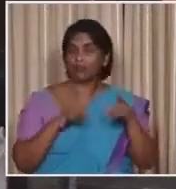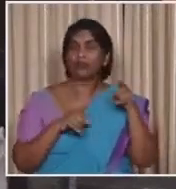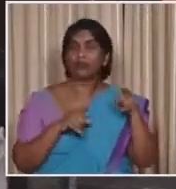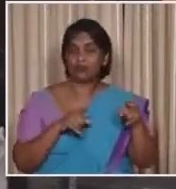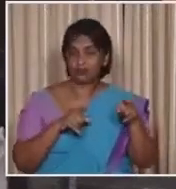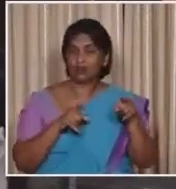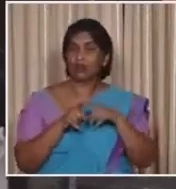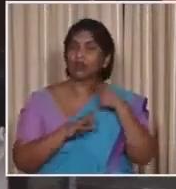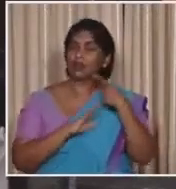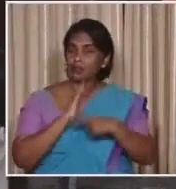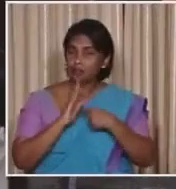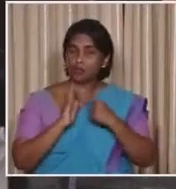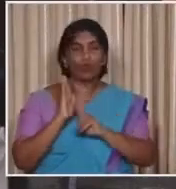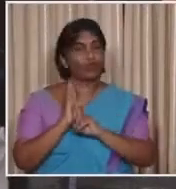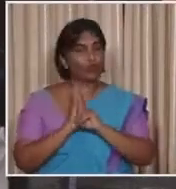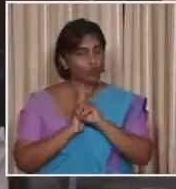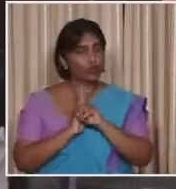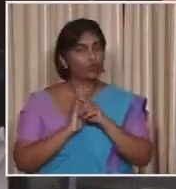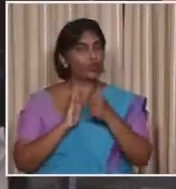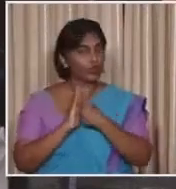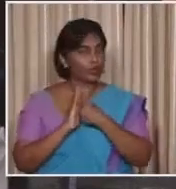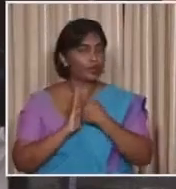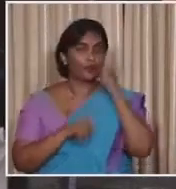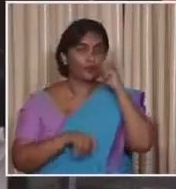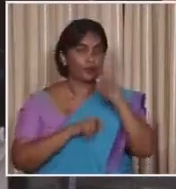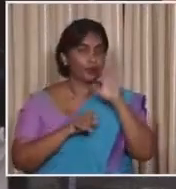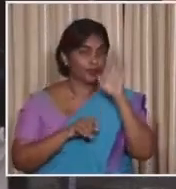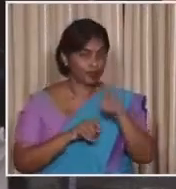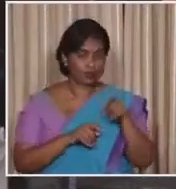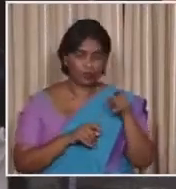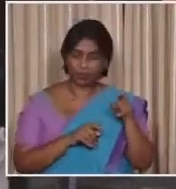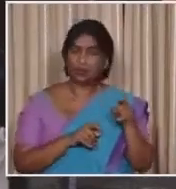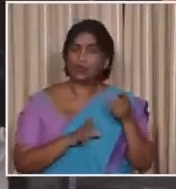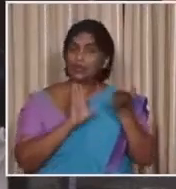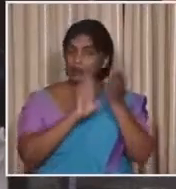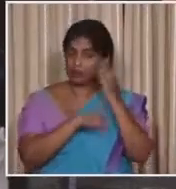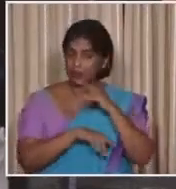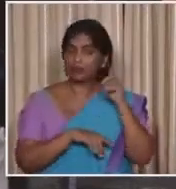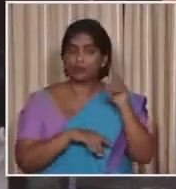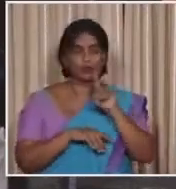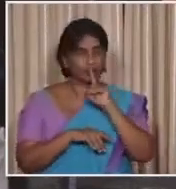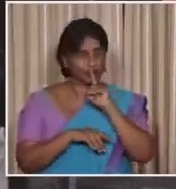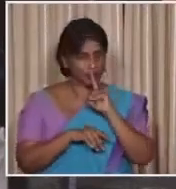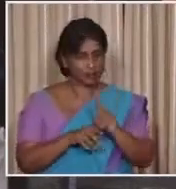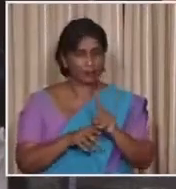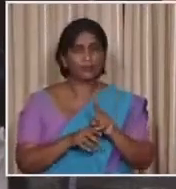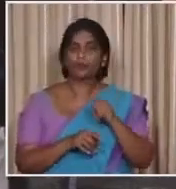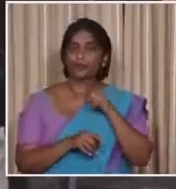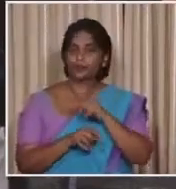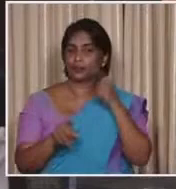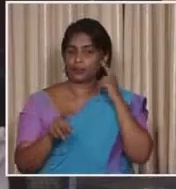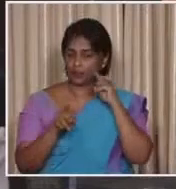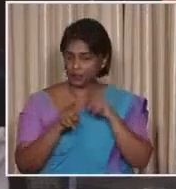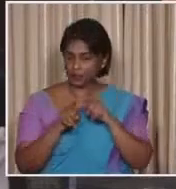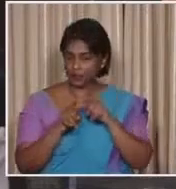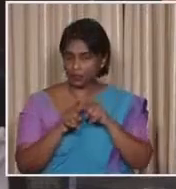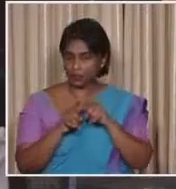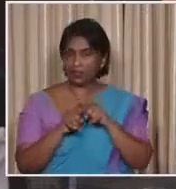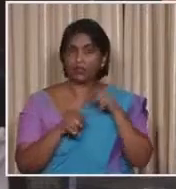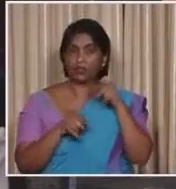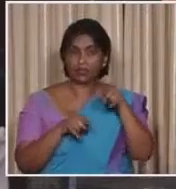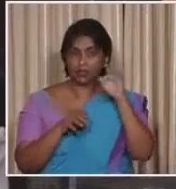நாட்டிலே வடக்கு கிழக்கிலே உருவாகுவார்கள். அவர்கள் மூலமாக தமிழீழம் மலரும். அந்த மலரும்